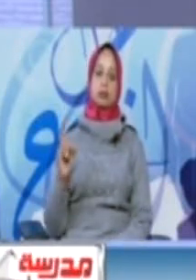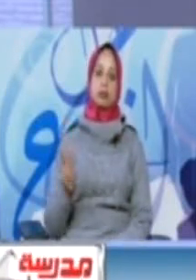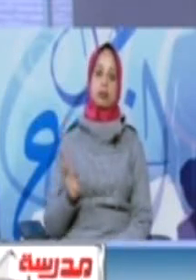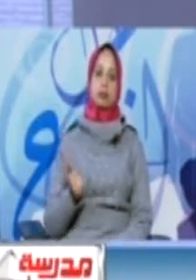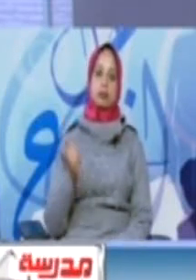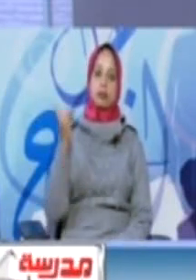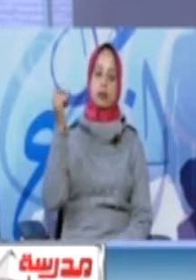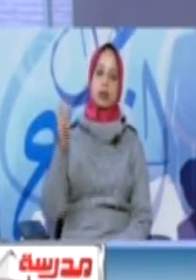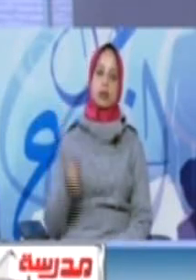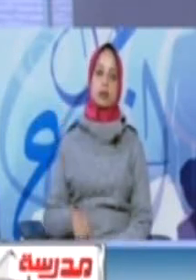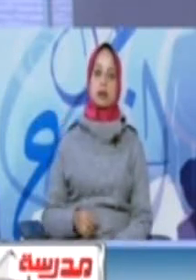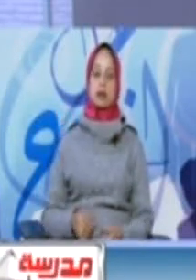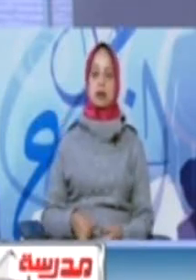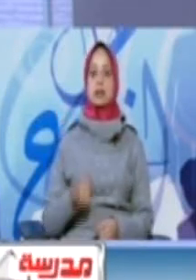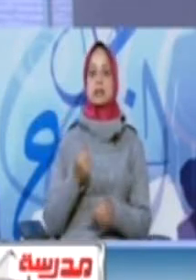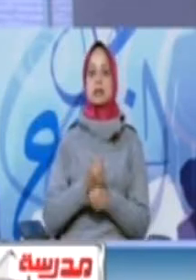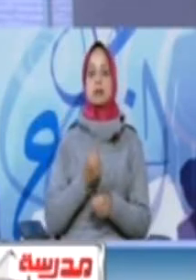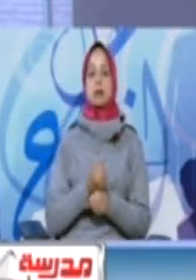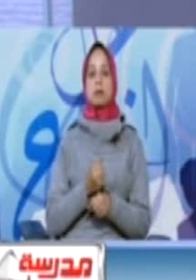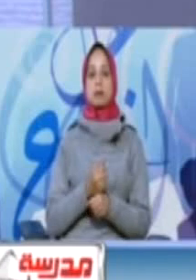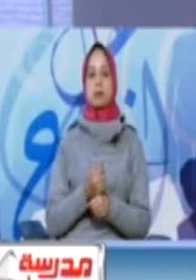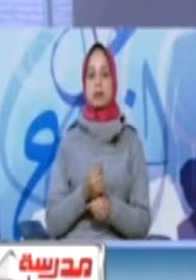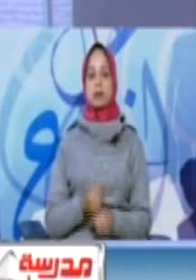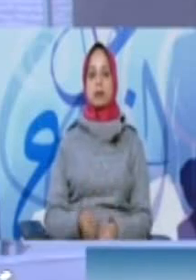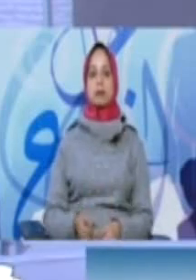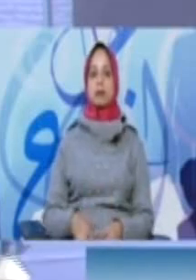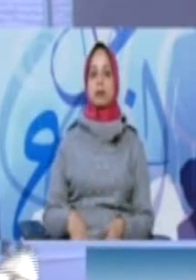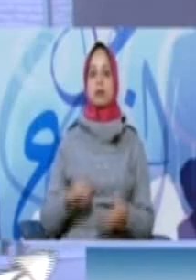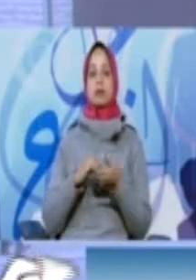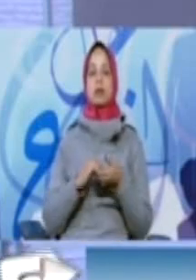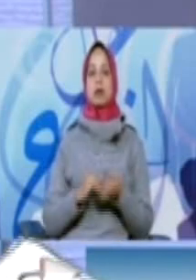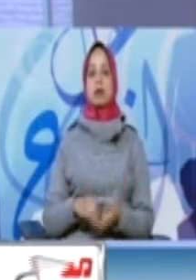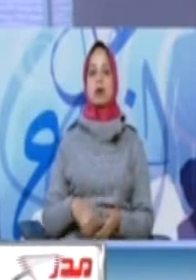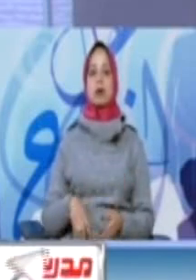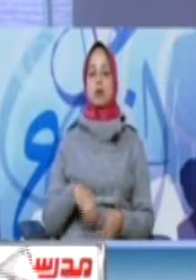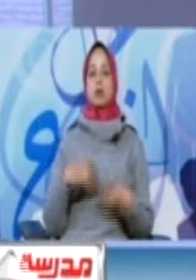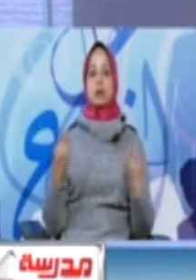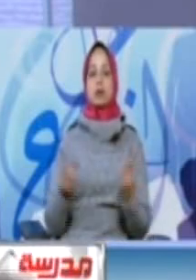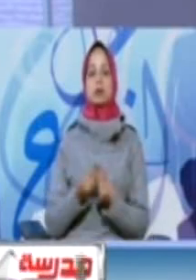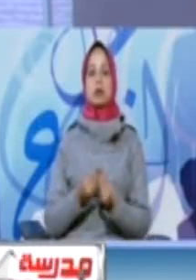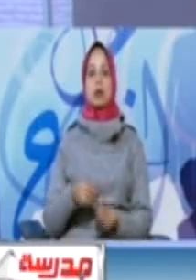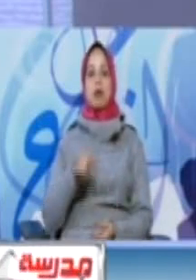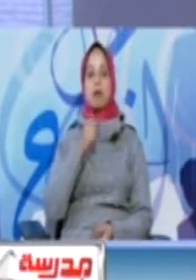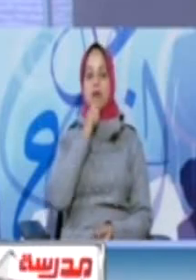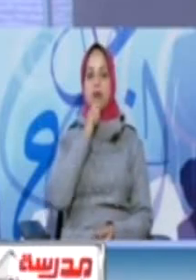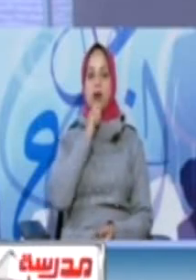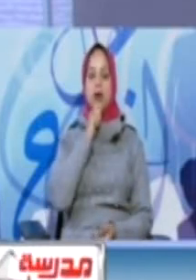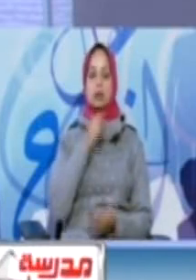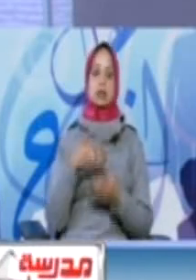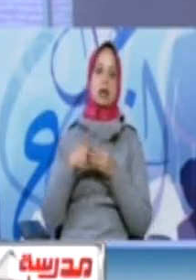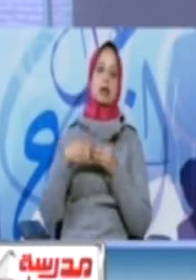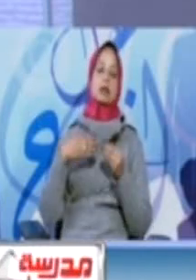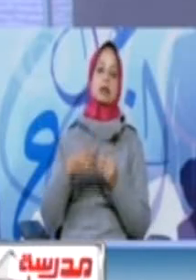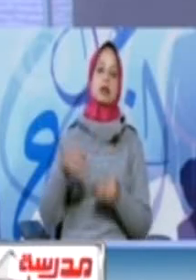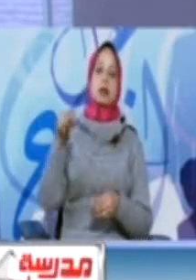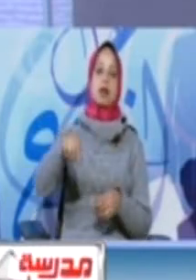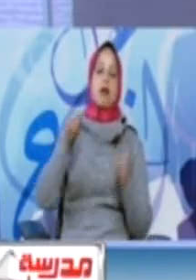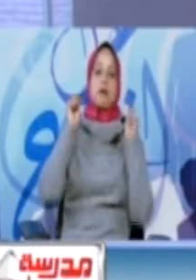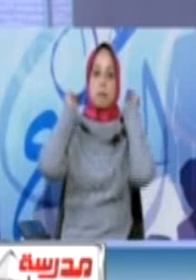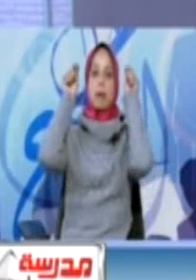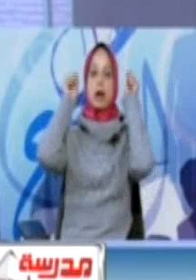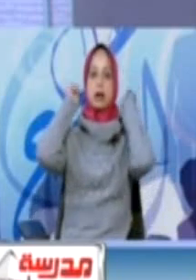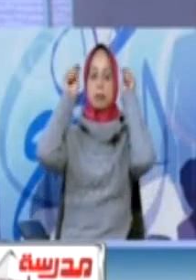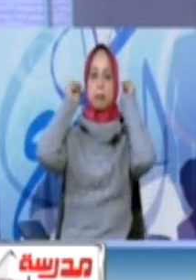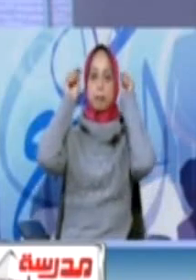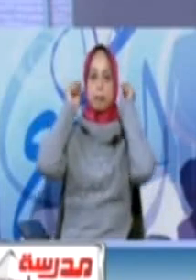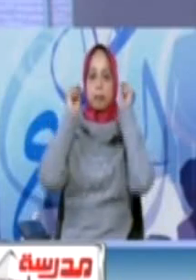الوفاق الودي 1904 واطلاق يد فرنسا في المغرب مقابل بقاء انجلترا فين؟ في مصر. تمام.